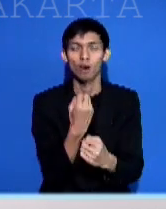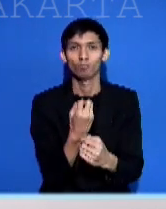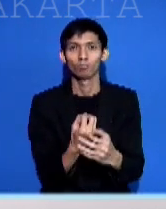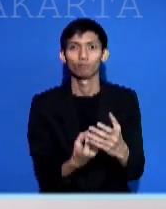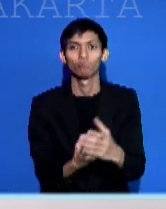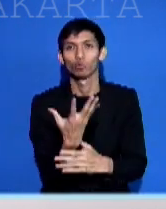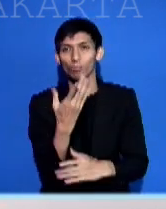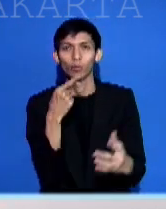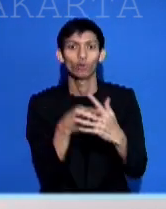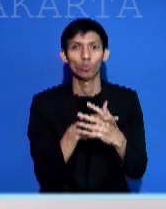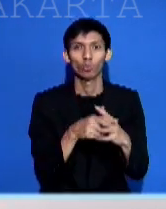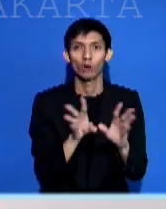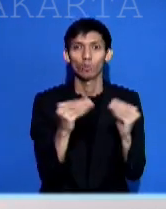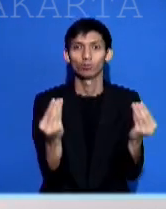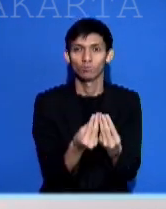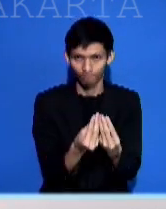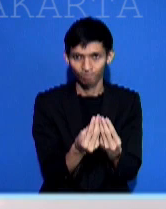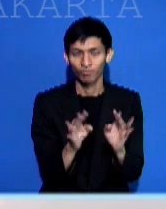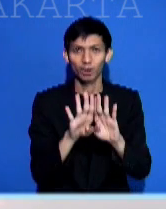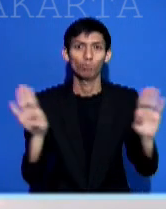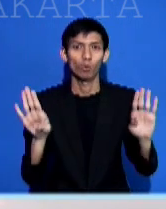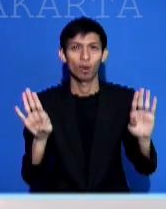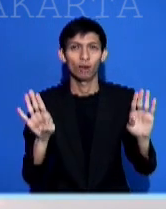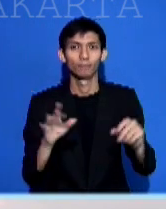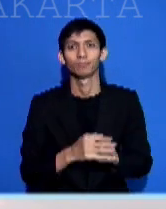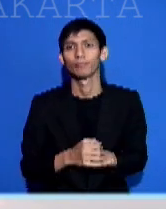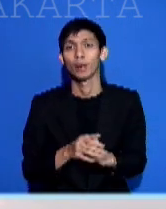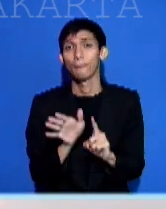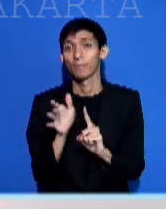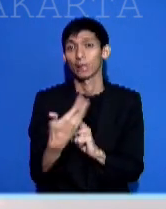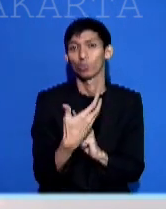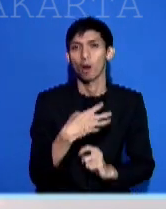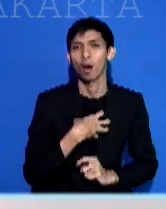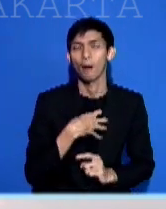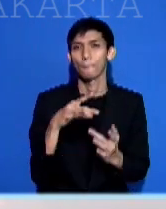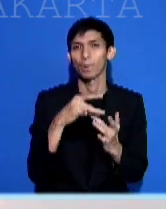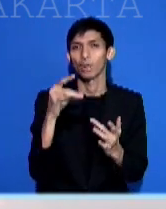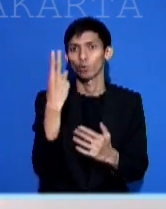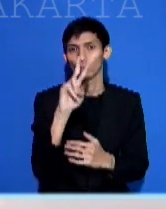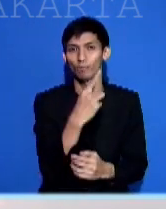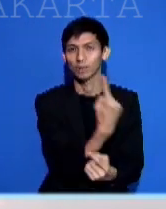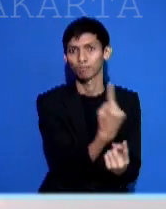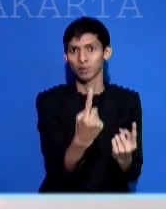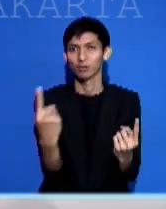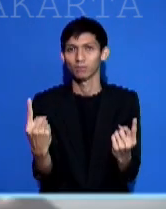inklusif, terbuka untuk semua kalangan. Selain itu melindungi hak pilih bagi setiap warga negara.